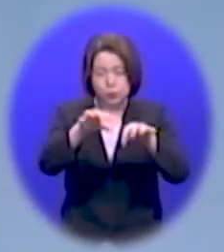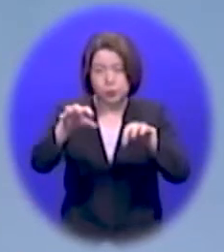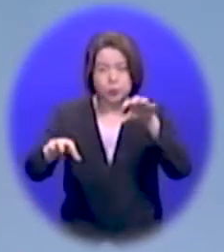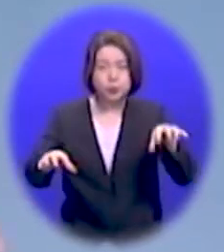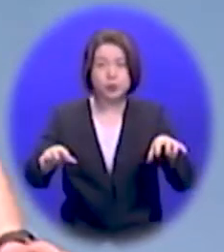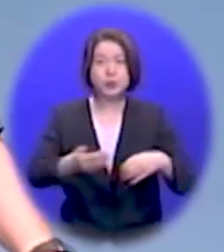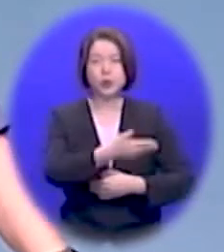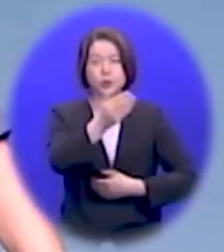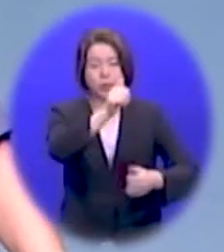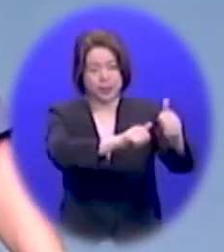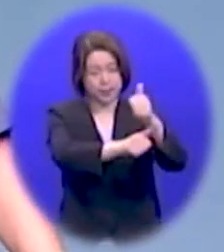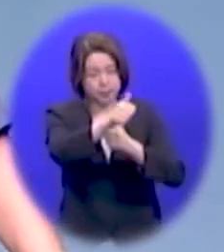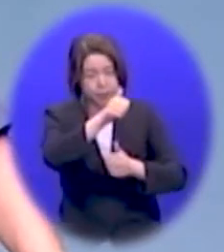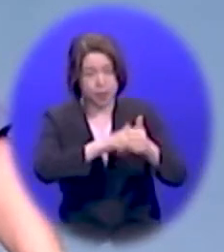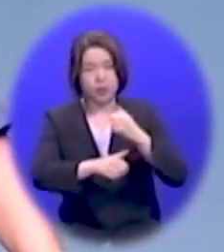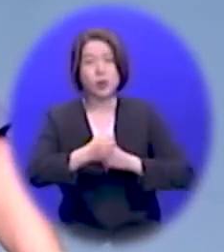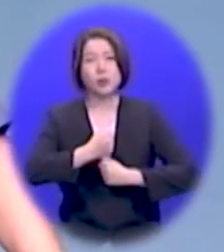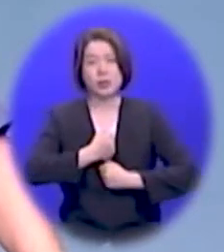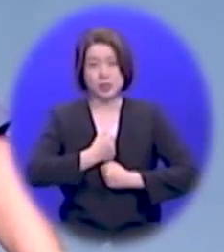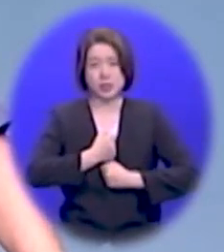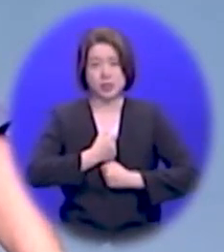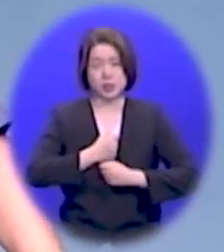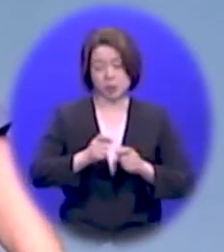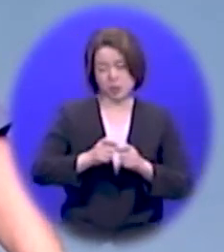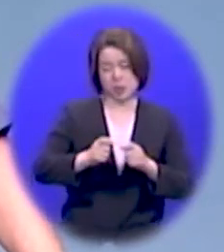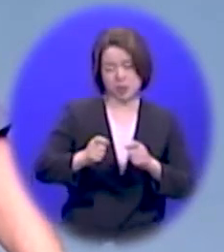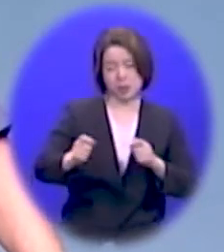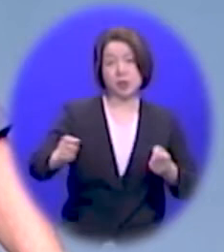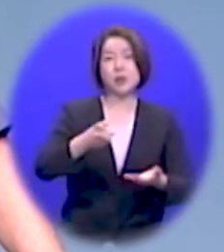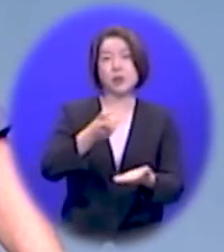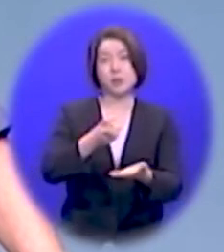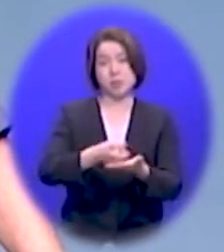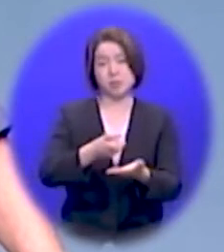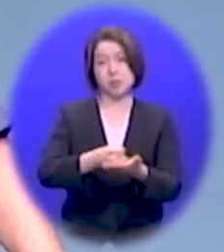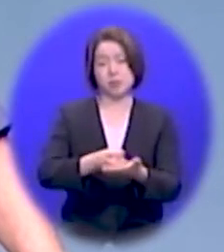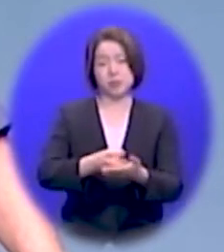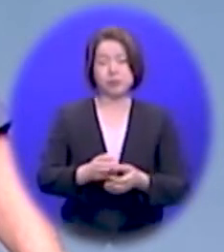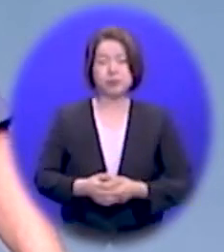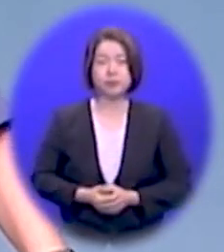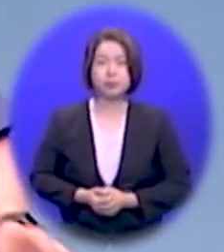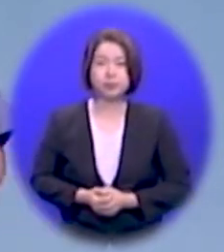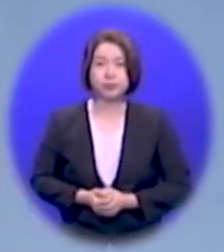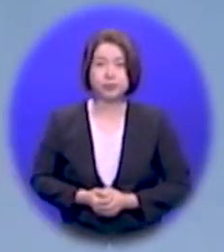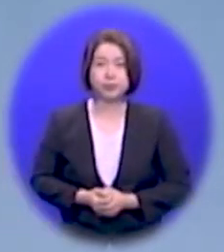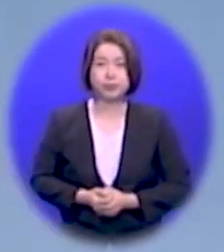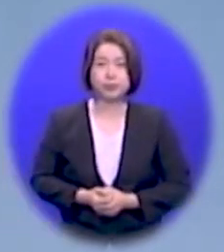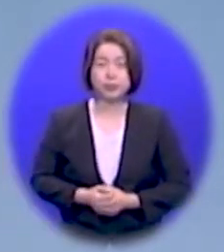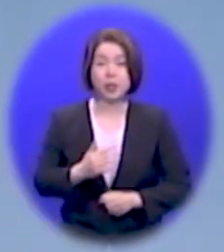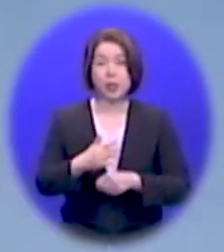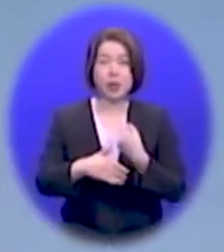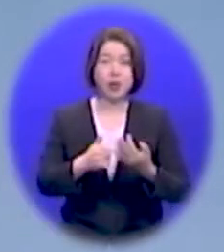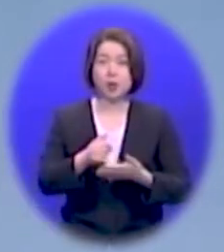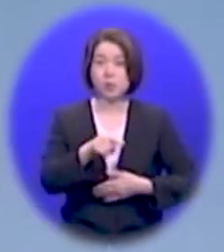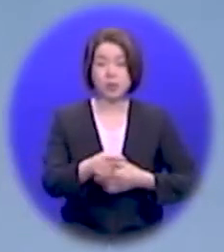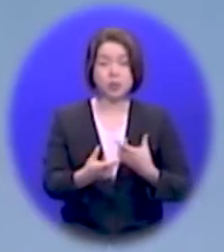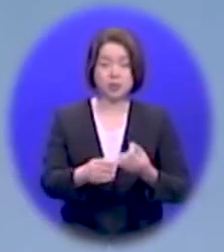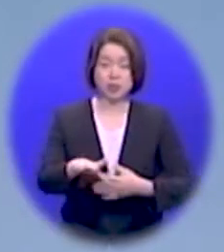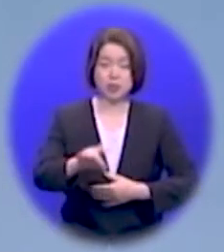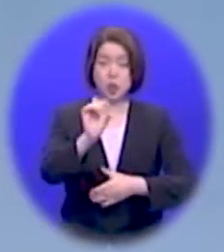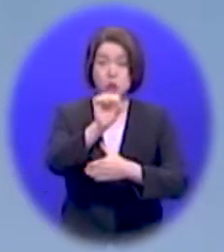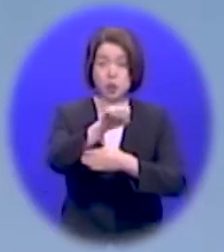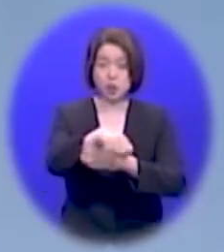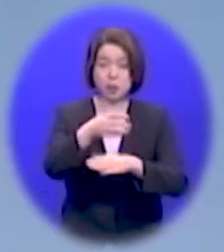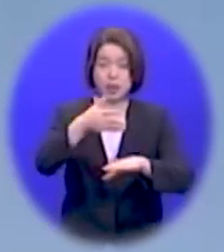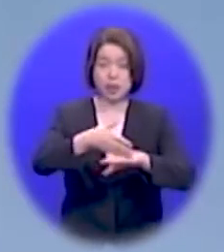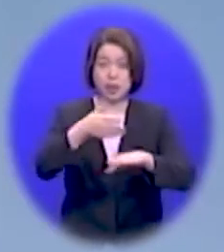너희가 대대로 지킬 길이 지켜야할 규례에 이자 하나님께서 이렇게 첫 열매 감사